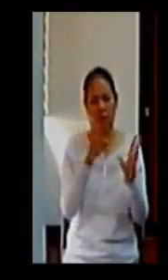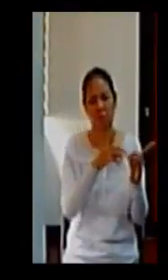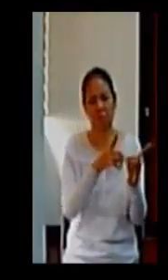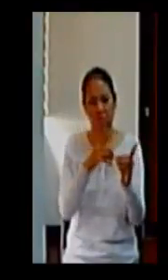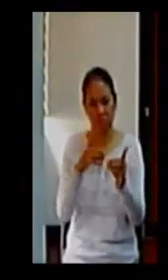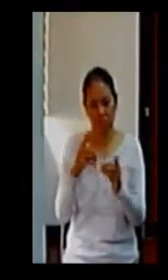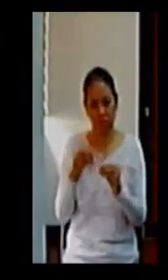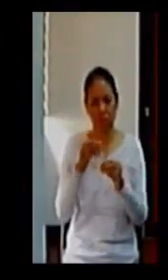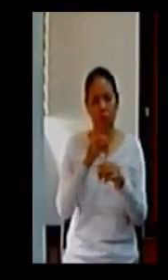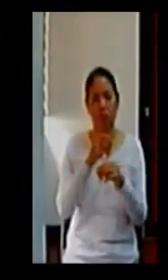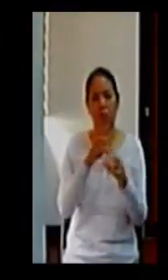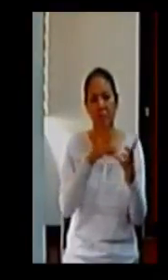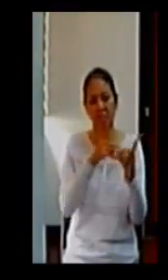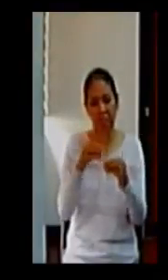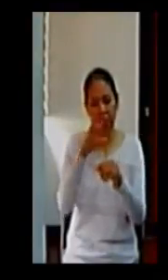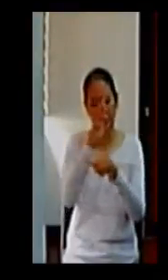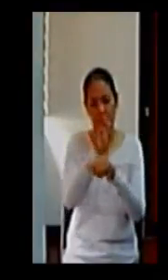ng ritual.